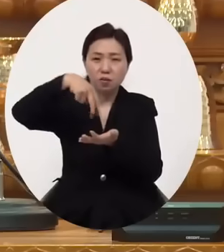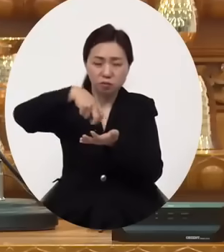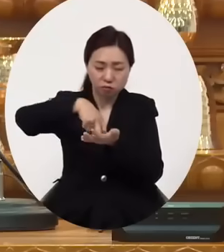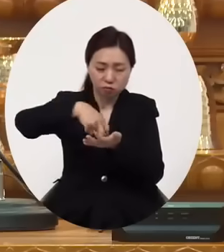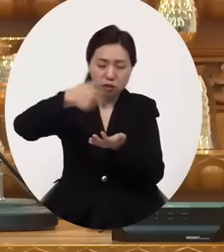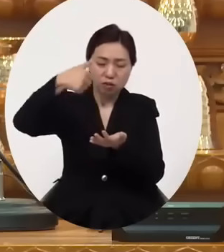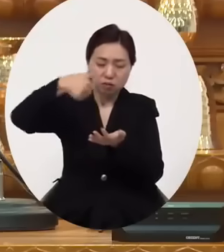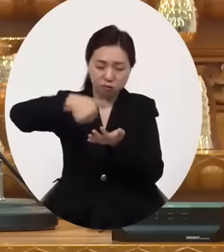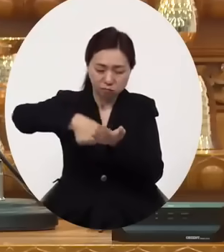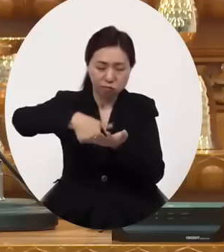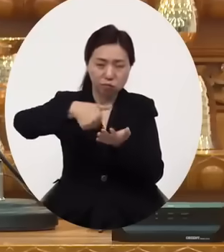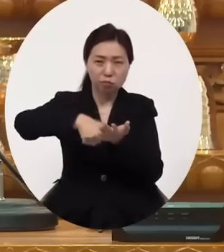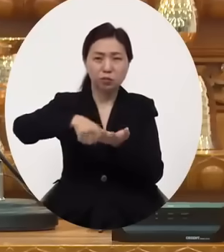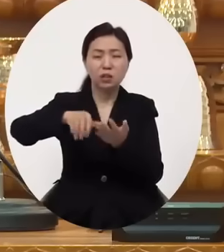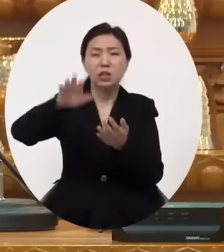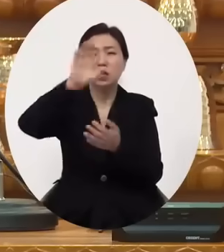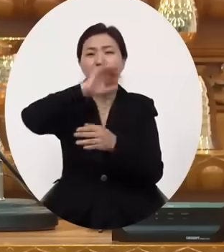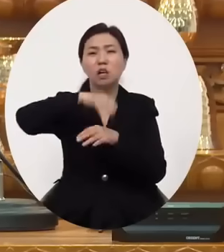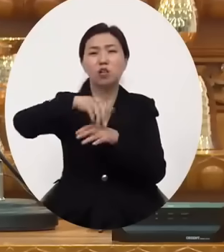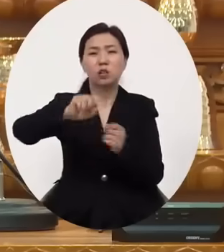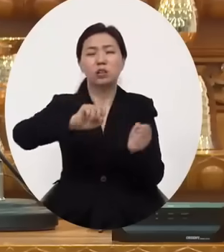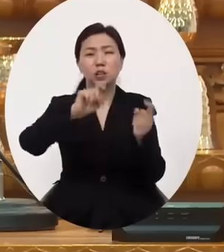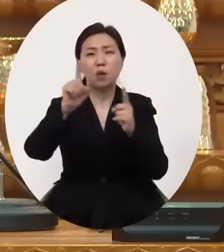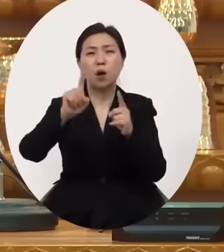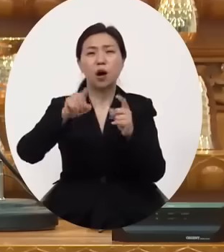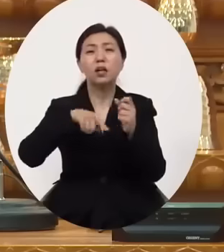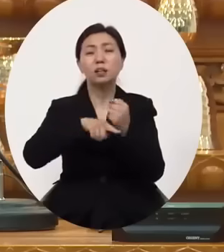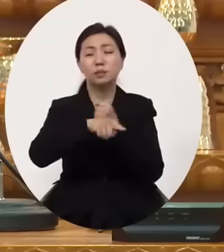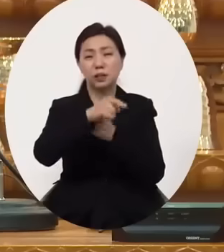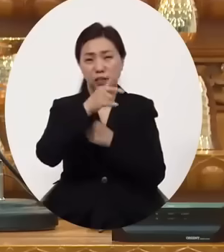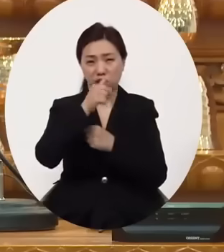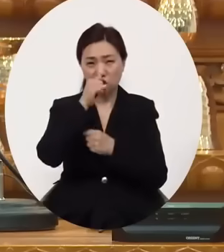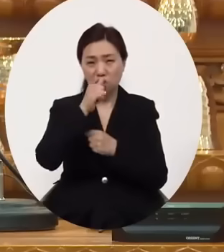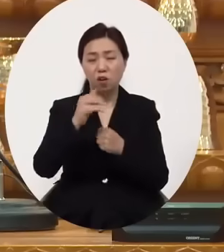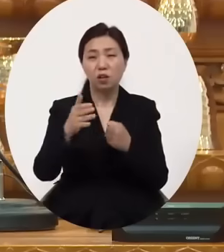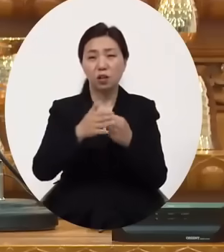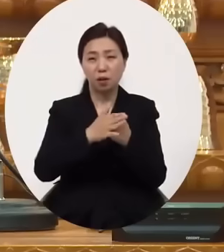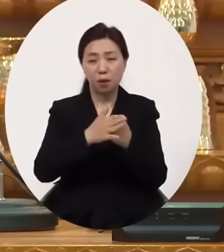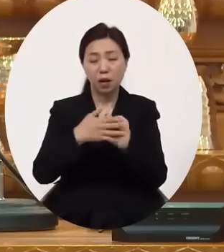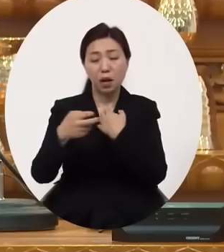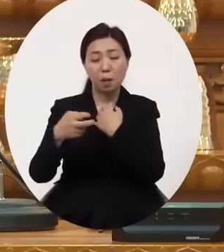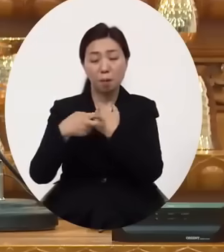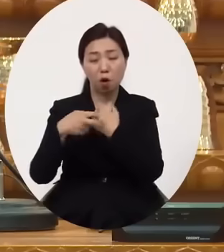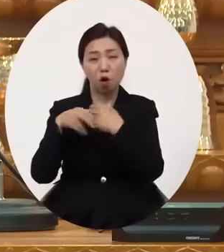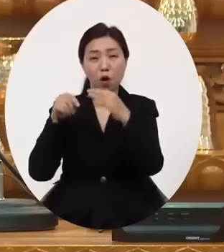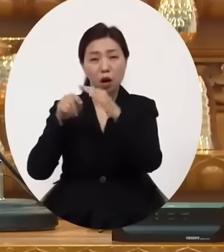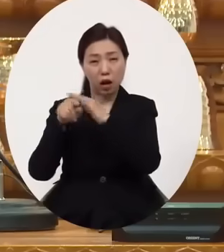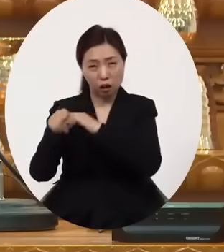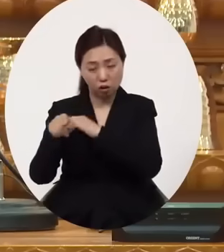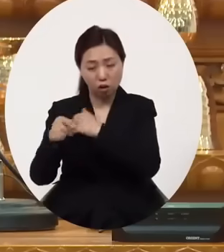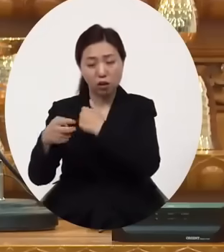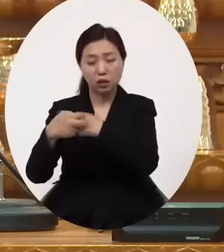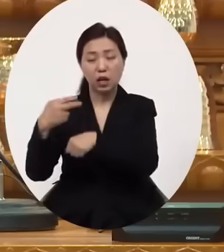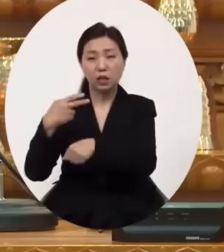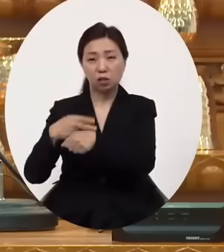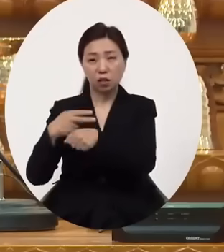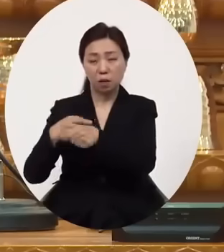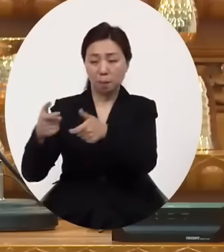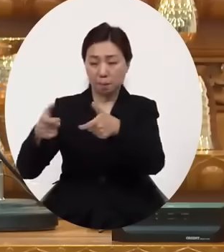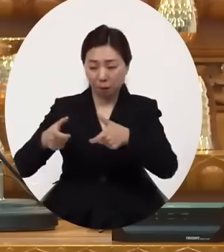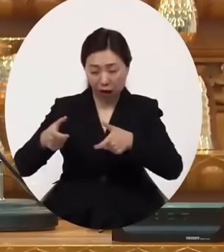이거예요. 그러니까 재활은 그 무리해서 하면 안 돼요. 그러니까 그거는 이제 의사의 처방에